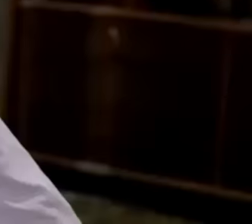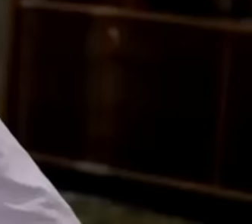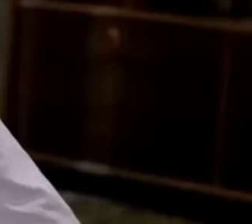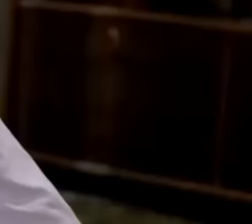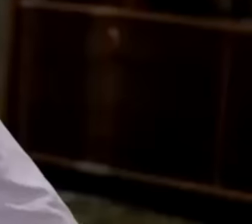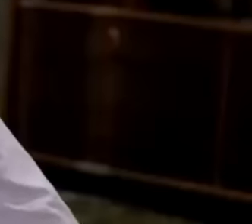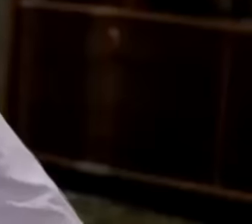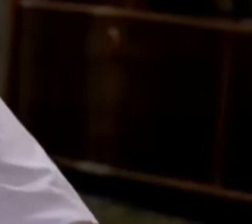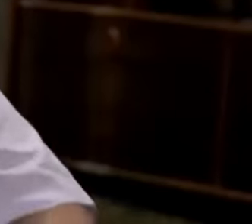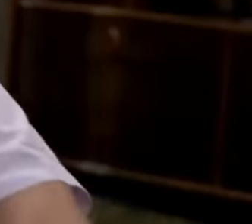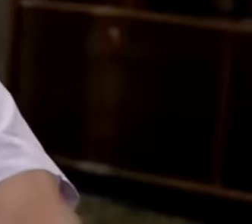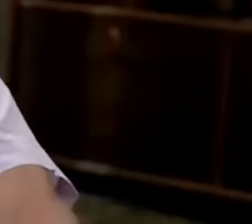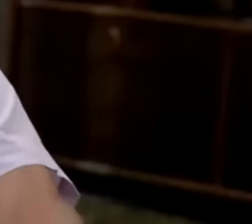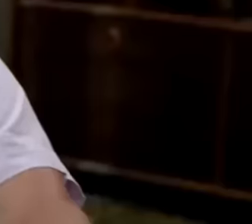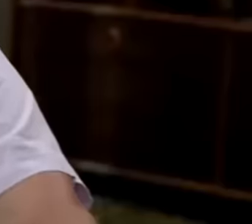etti.